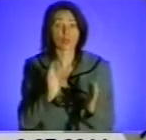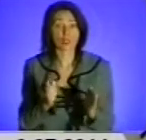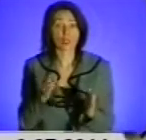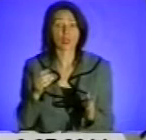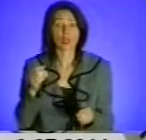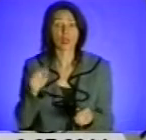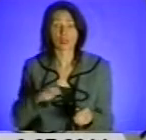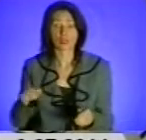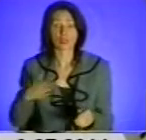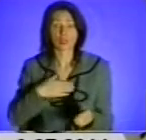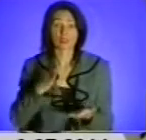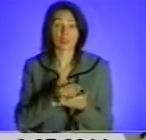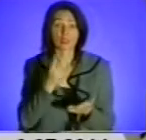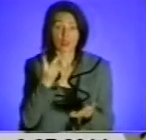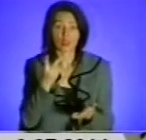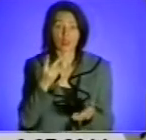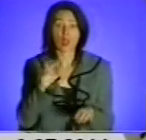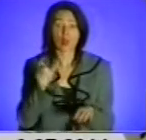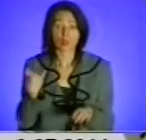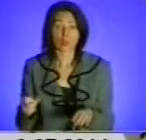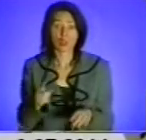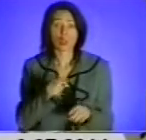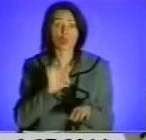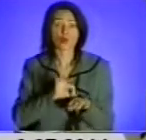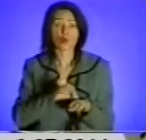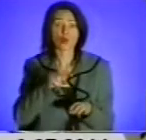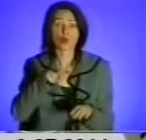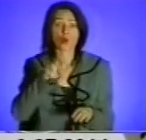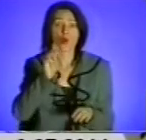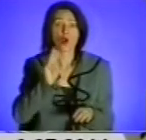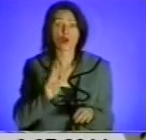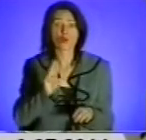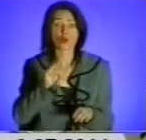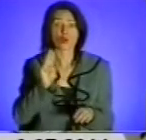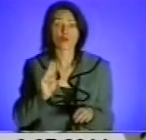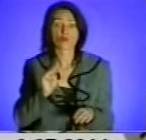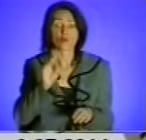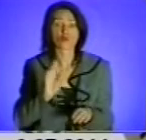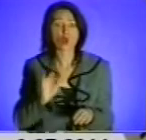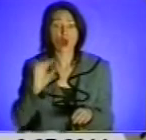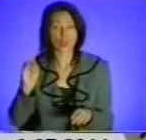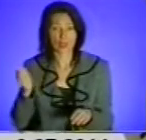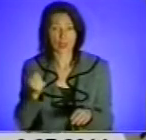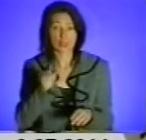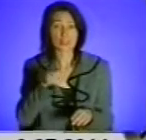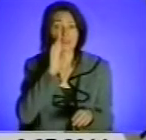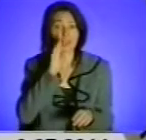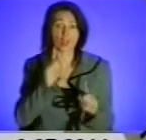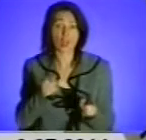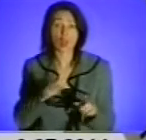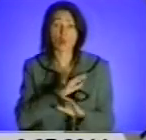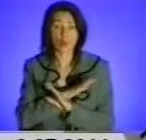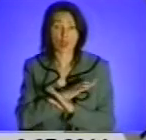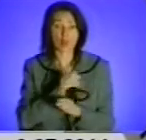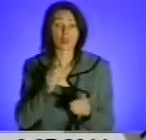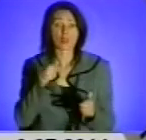Гоше, яких зняли з лікування після 18 років. Ці дівчата реально помирають. Тому що держава не мала до моменту